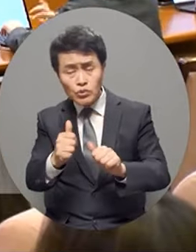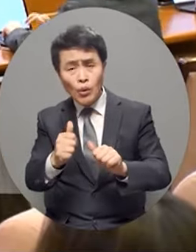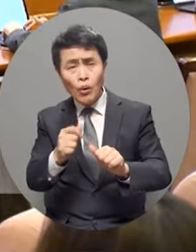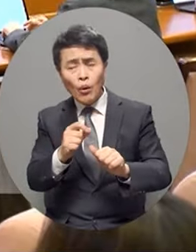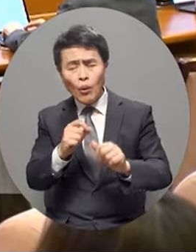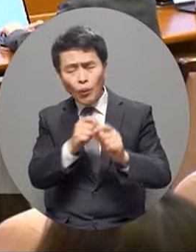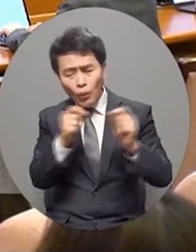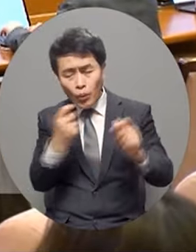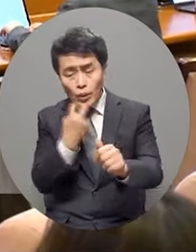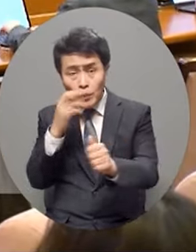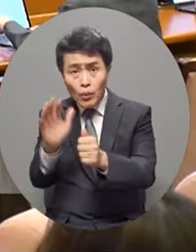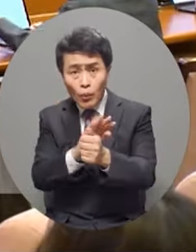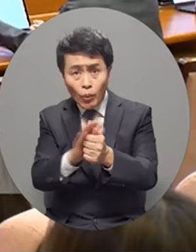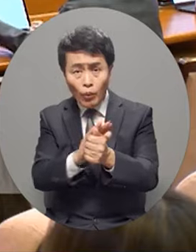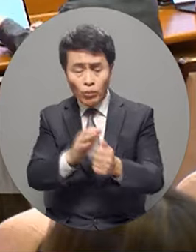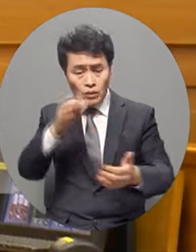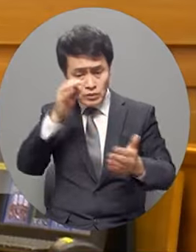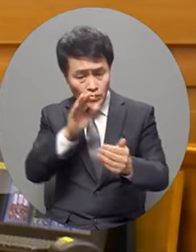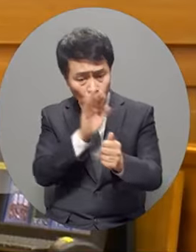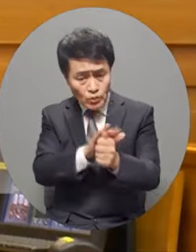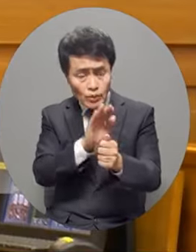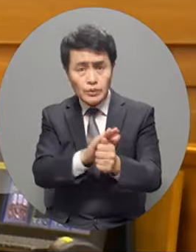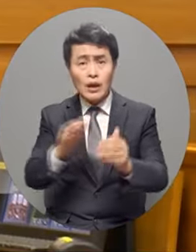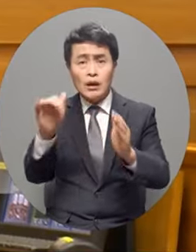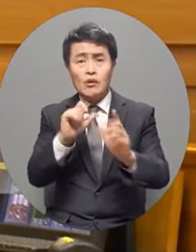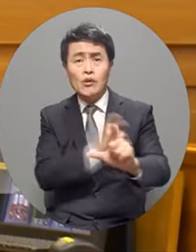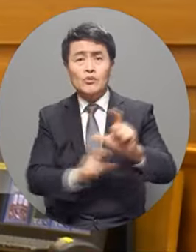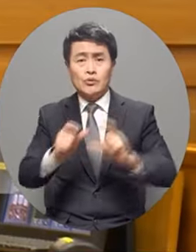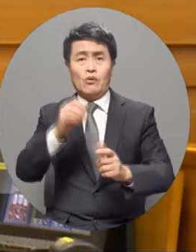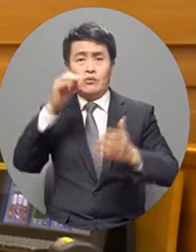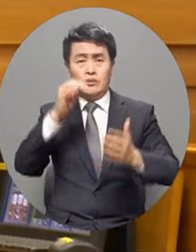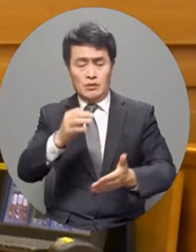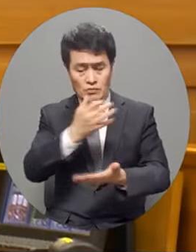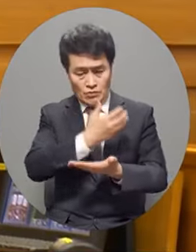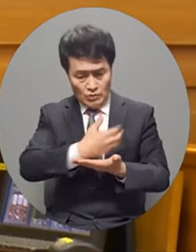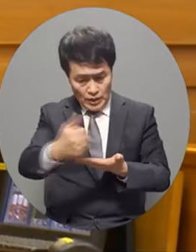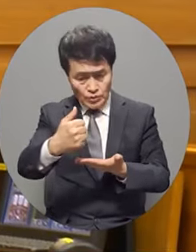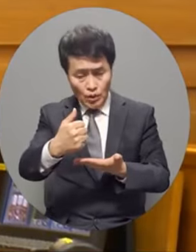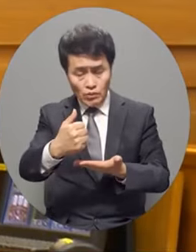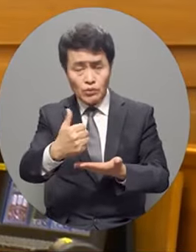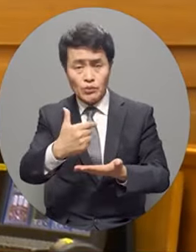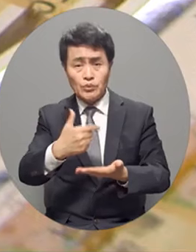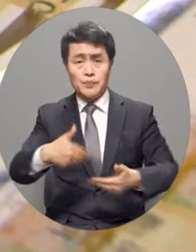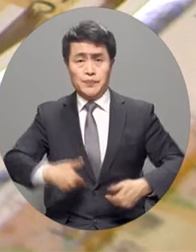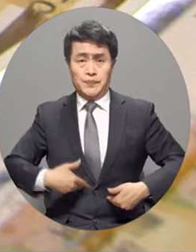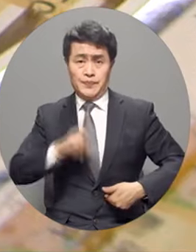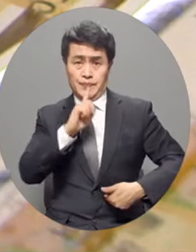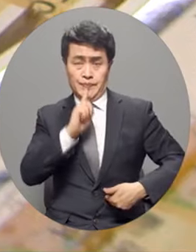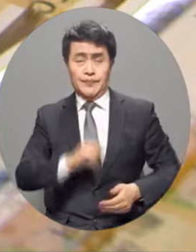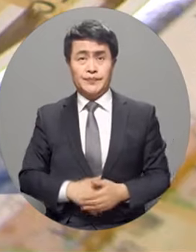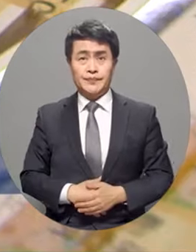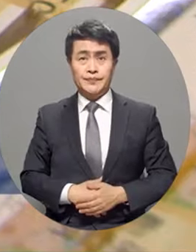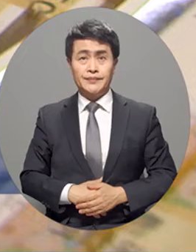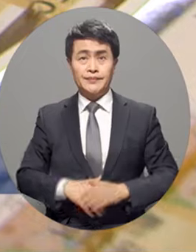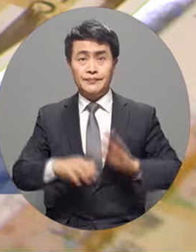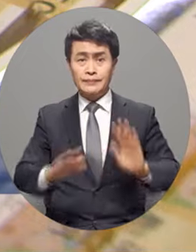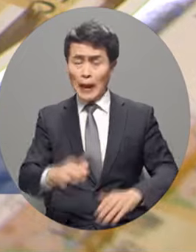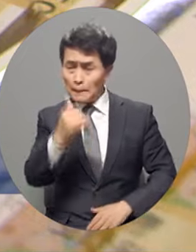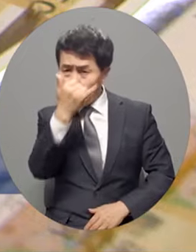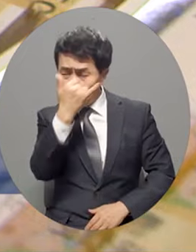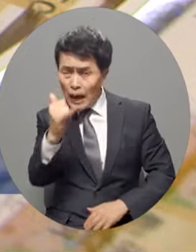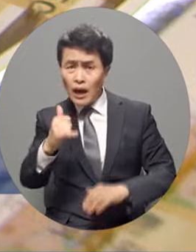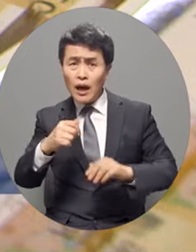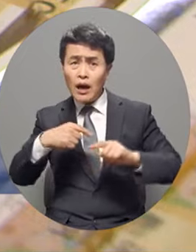돌거나 재산 형성에 기여한 가족은 더 많은 유산을 갖도록 하는 조항 요구했습니다 표적인 행위를 한